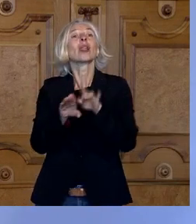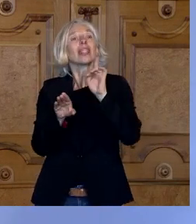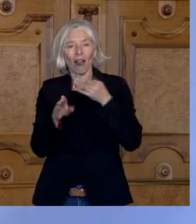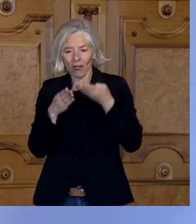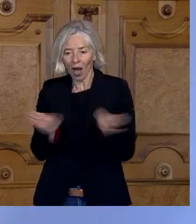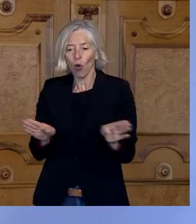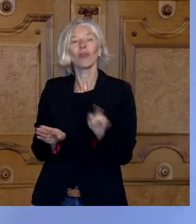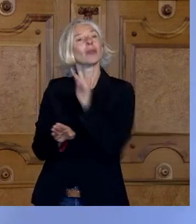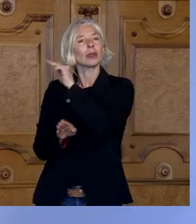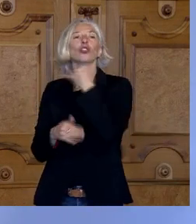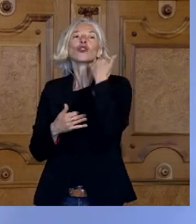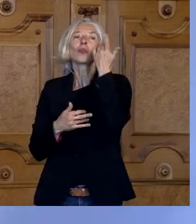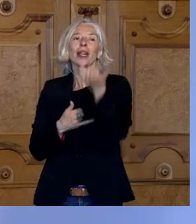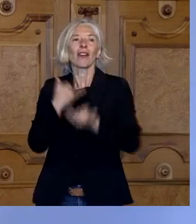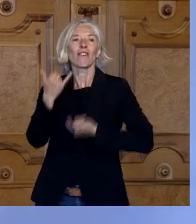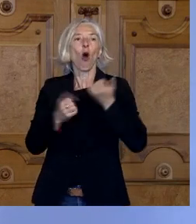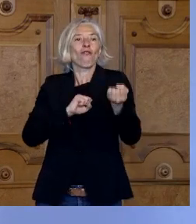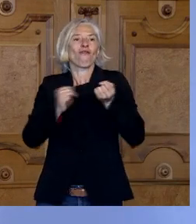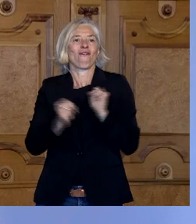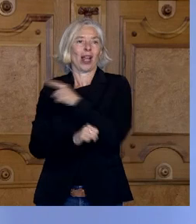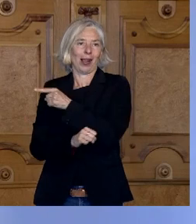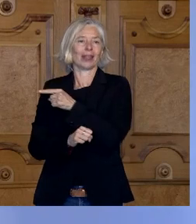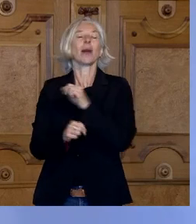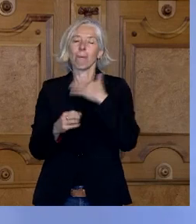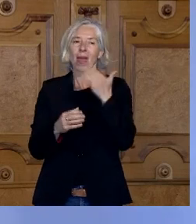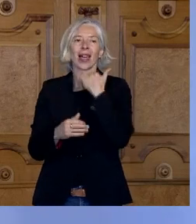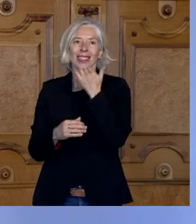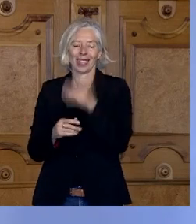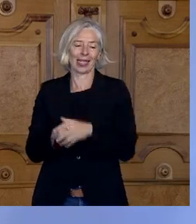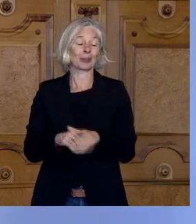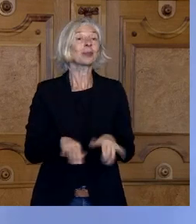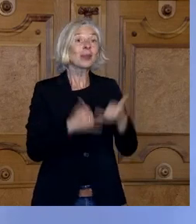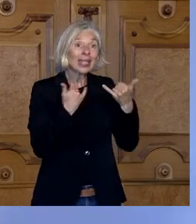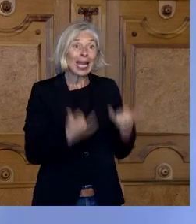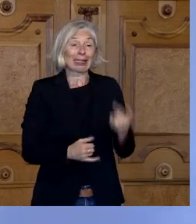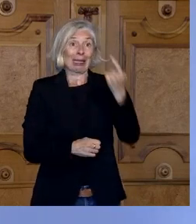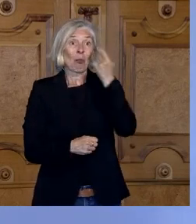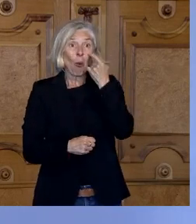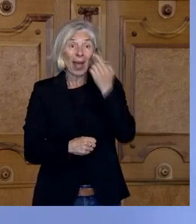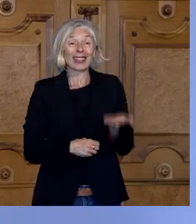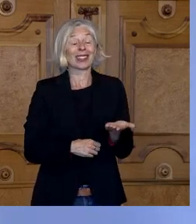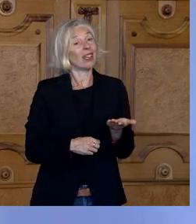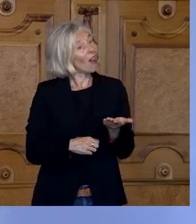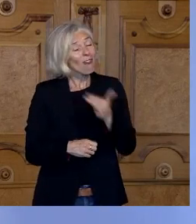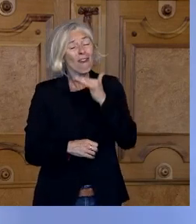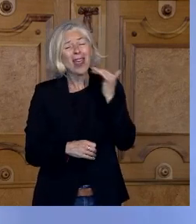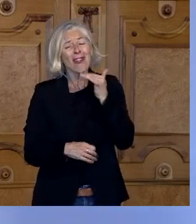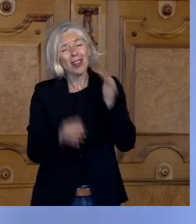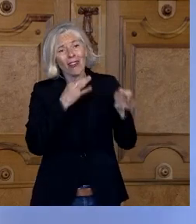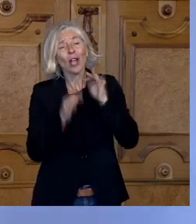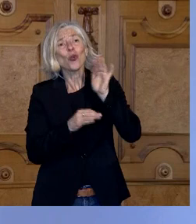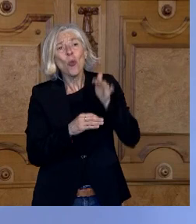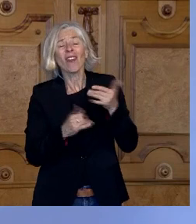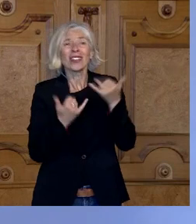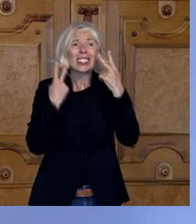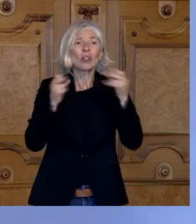noch genauer ausführen. Fitnessstudios und Tanzschulen, das sind momentan, glaube ich, die meisten E-Mails, Facebook-Anfragen